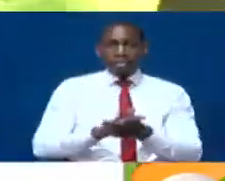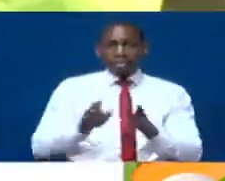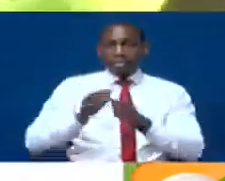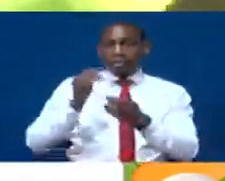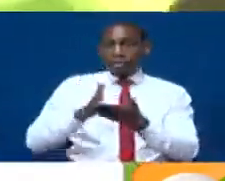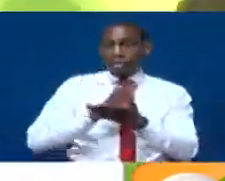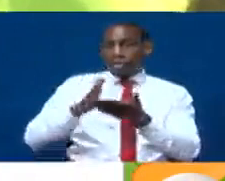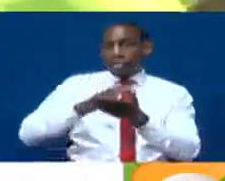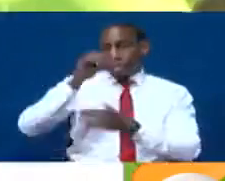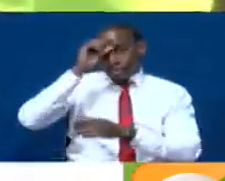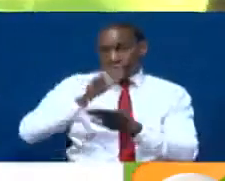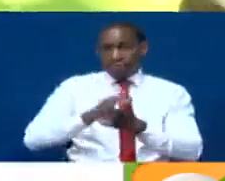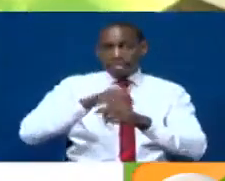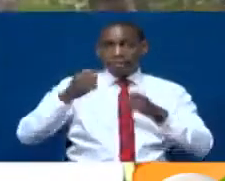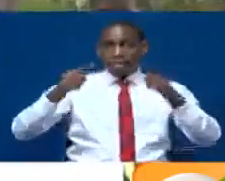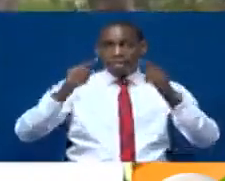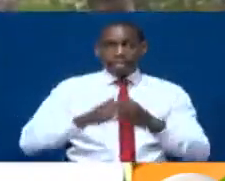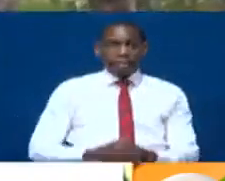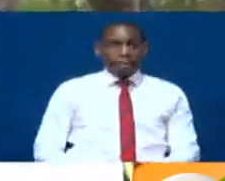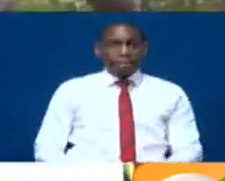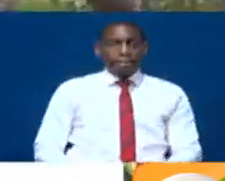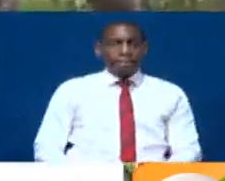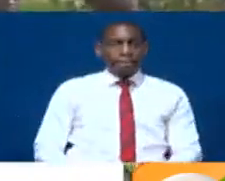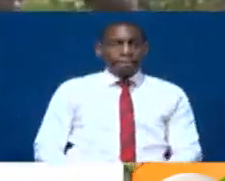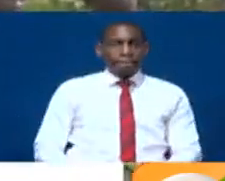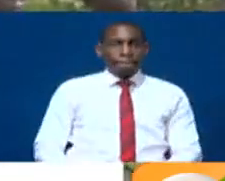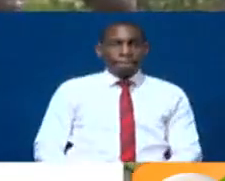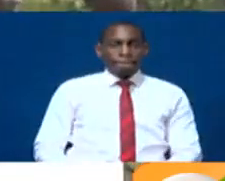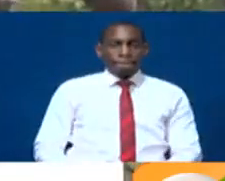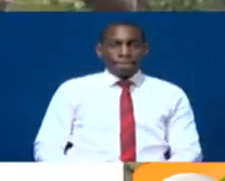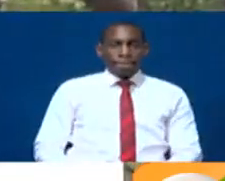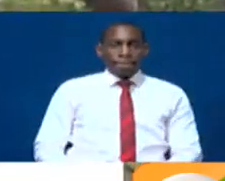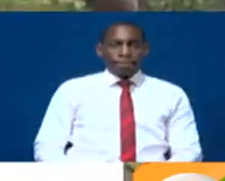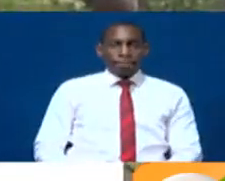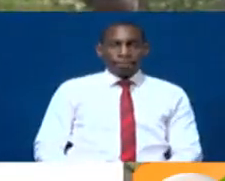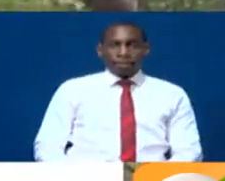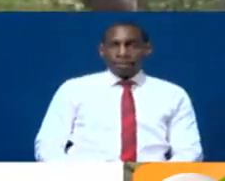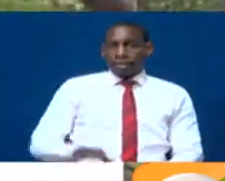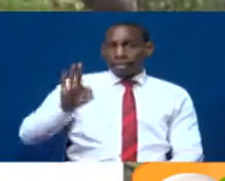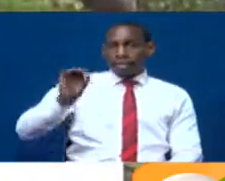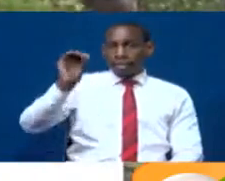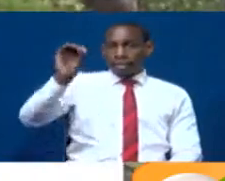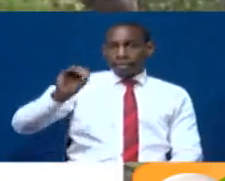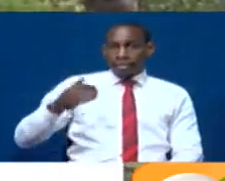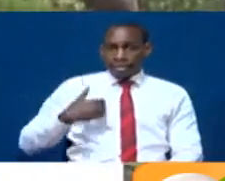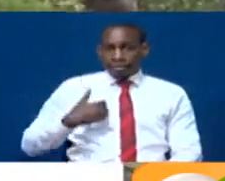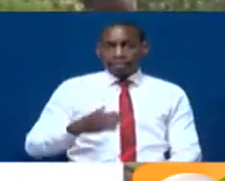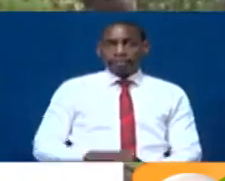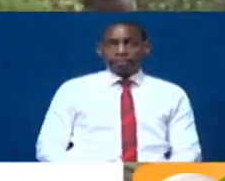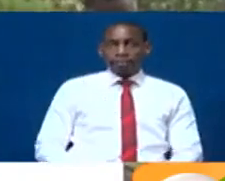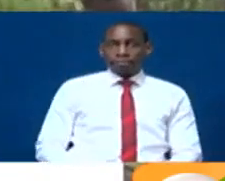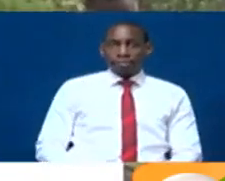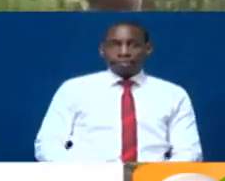in government if they win. Kwa sababu tuko na 30% yetu, wakichukua army